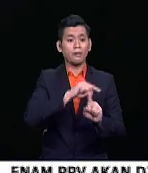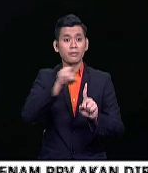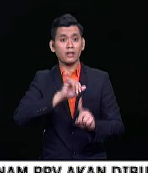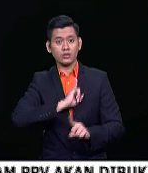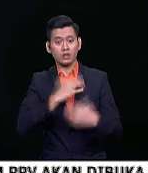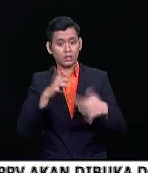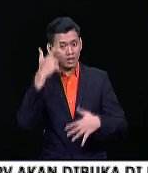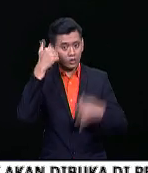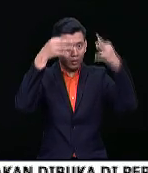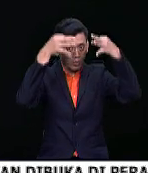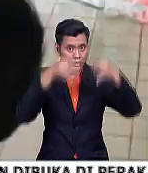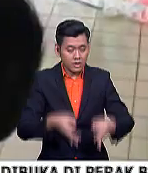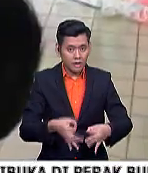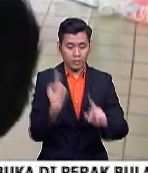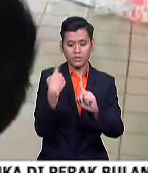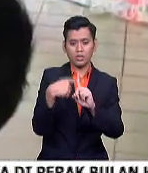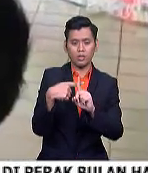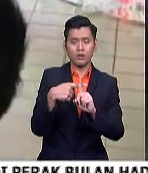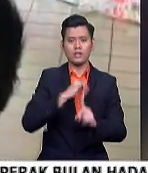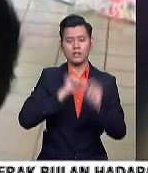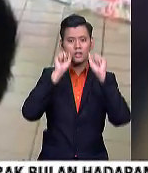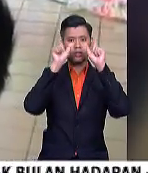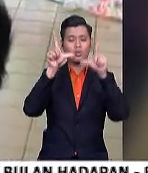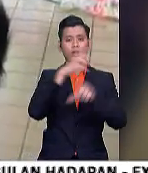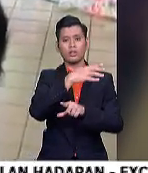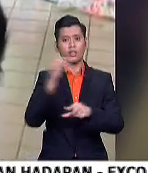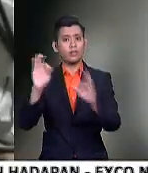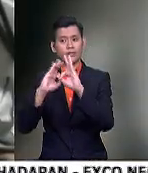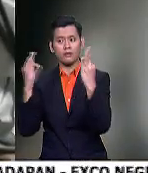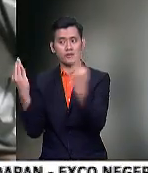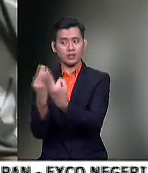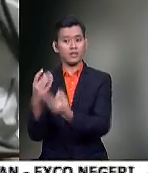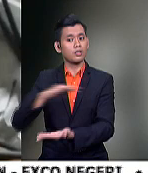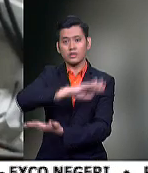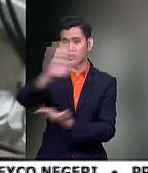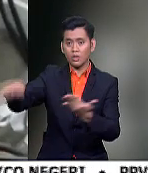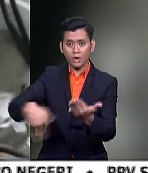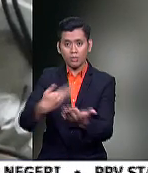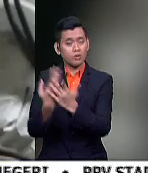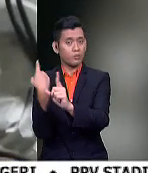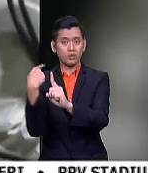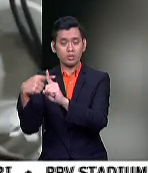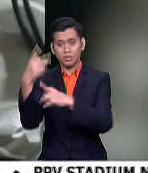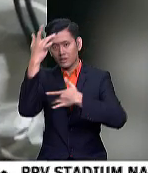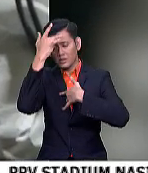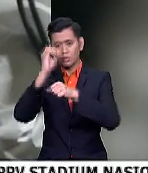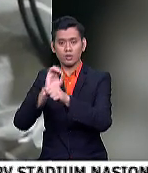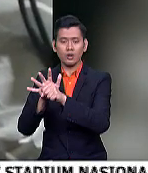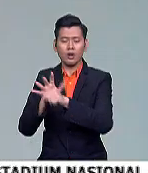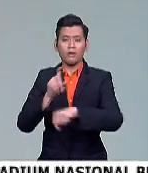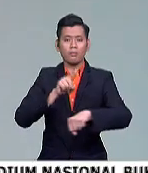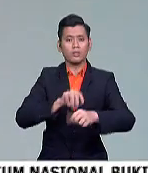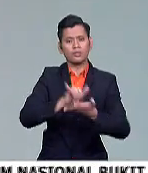bila buat balik buat kes semua positif kecuali dua orang. Masa tu rasa nak jatuh dah